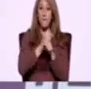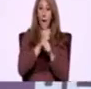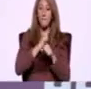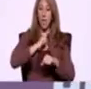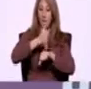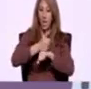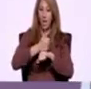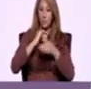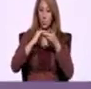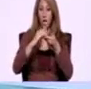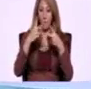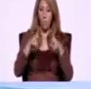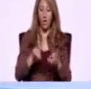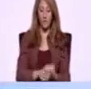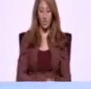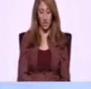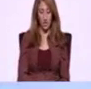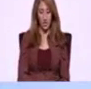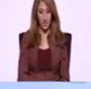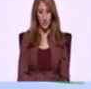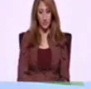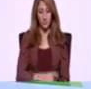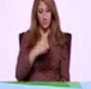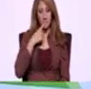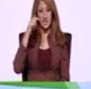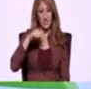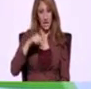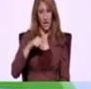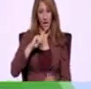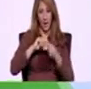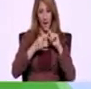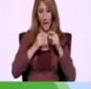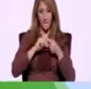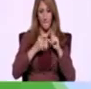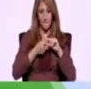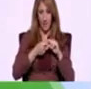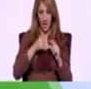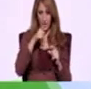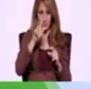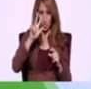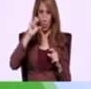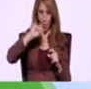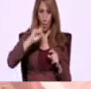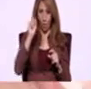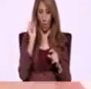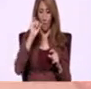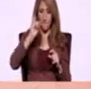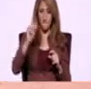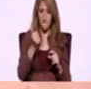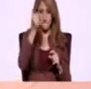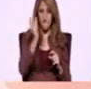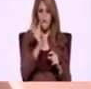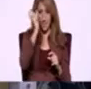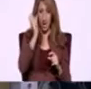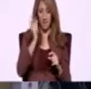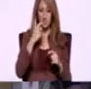التطوعي. فخلال هذا العام ستقدم جمعية الأورمان برئاسة المهندس حسام الأباني 100 طرف